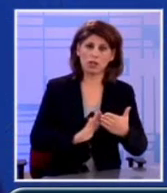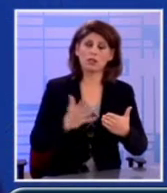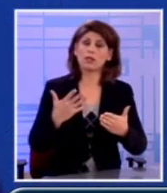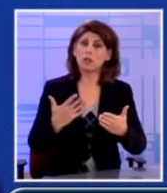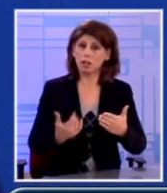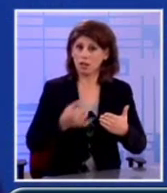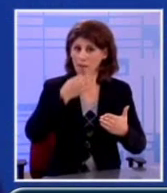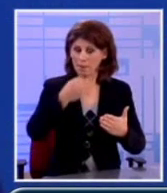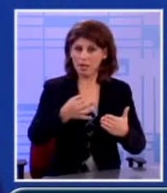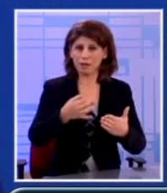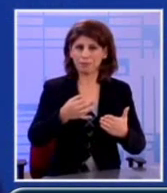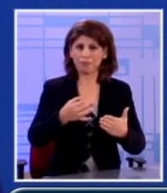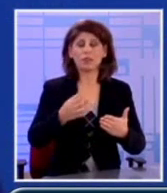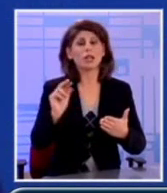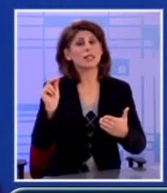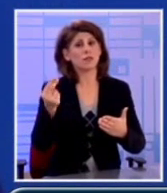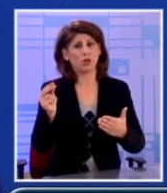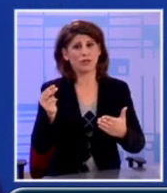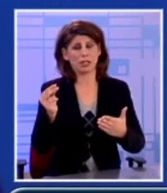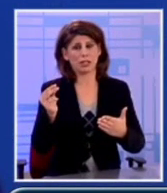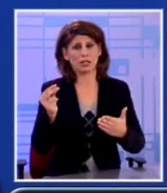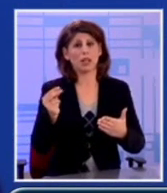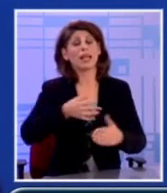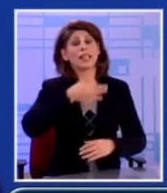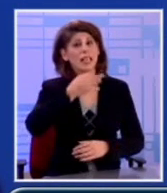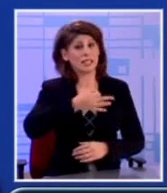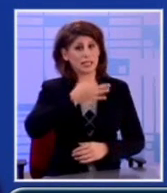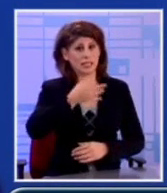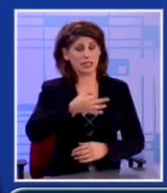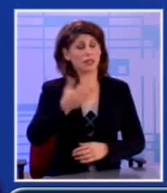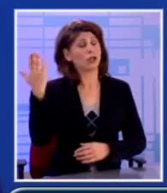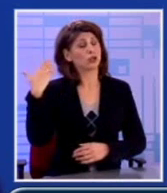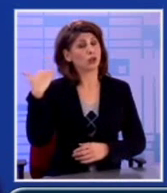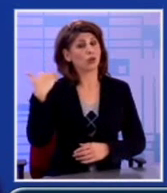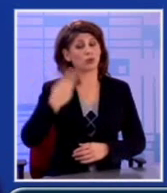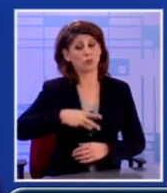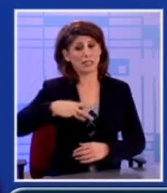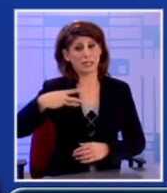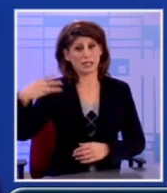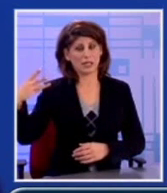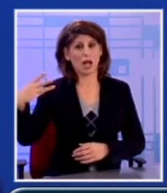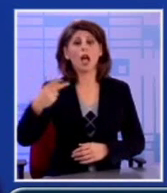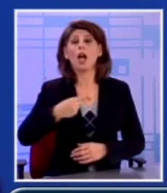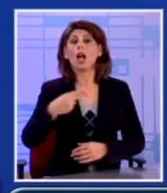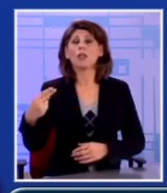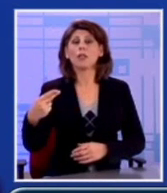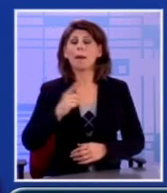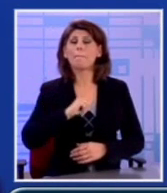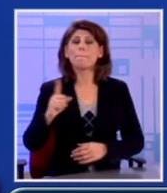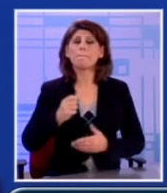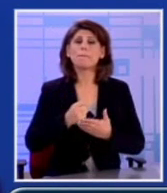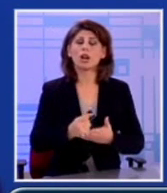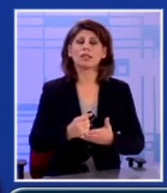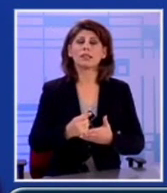είχα διατυπώσει ως βουλευτής και εισηγήτρια τότε του ΣΥΡΙΖΑ για την υπόθεση της μη χορήγησης